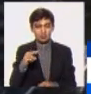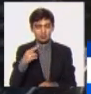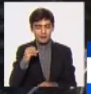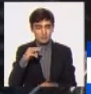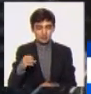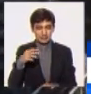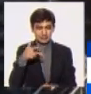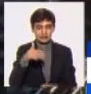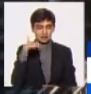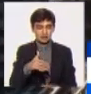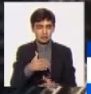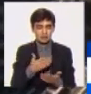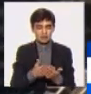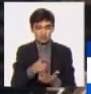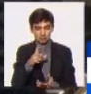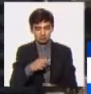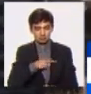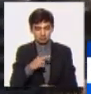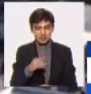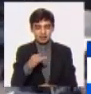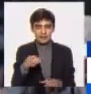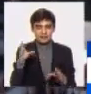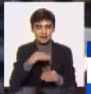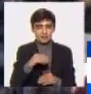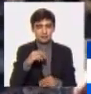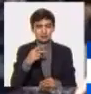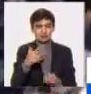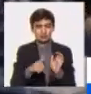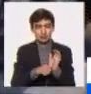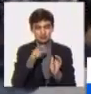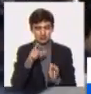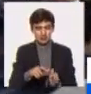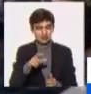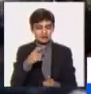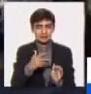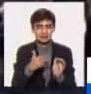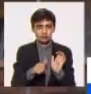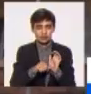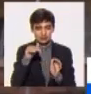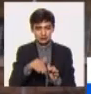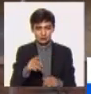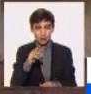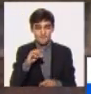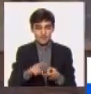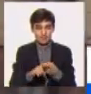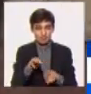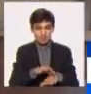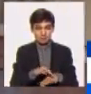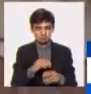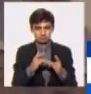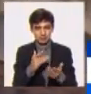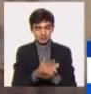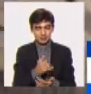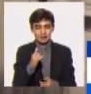почти 3000 человек. Всего же сейчас там без малого 36 тысяч пациентов с COVID-19. Рост числа